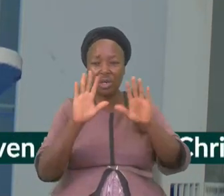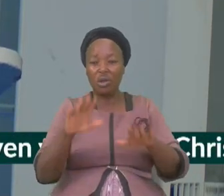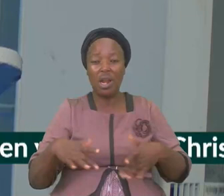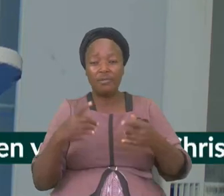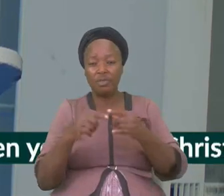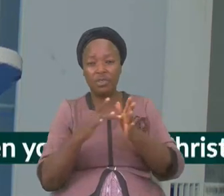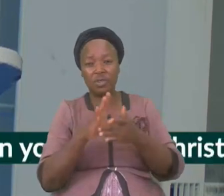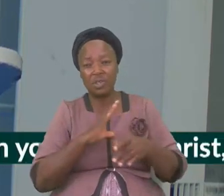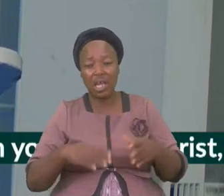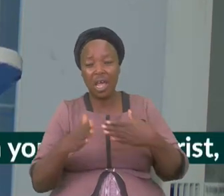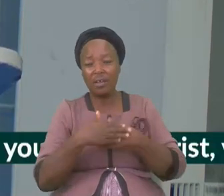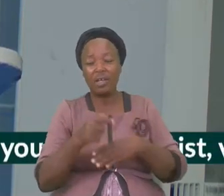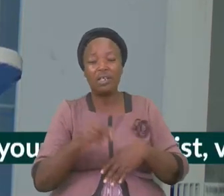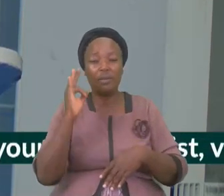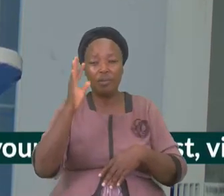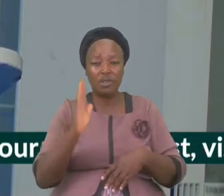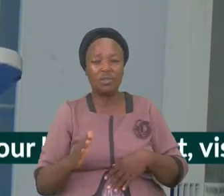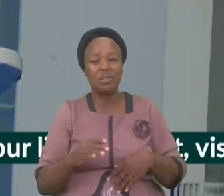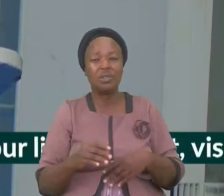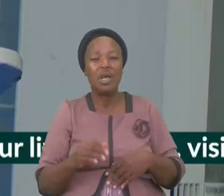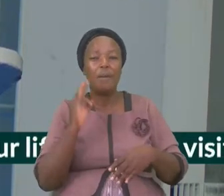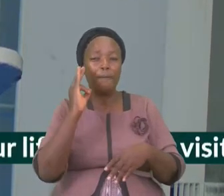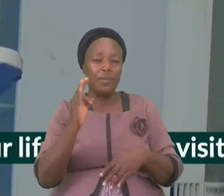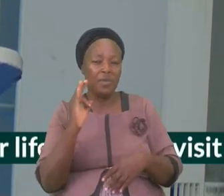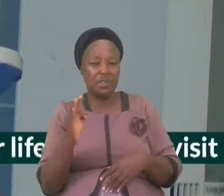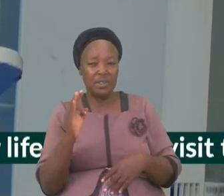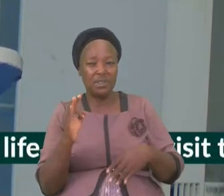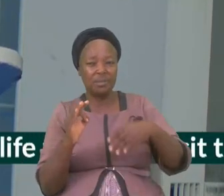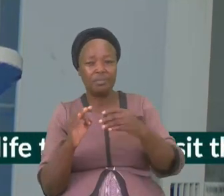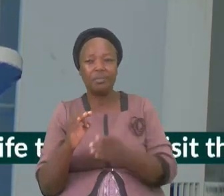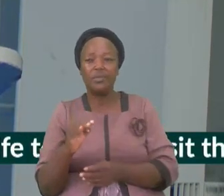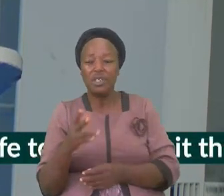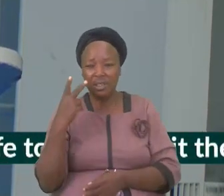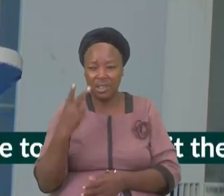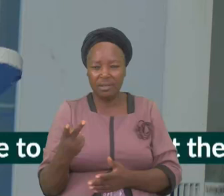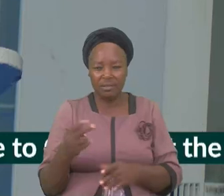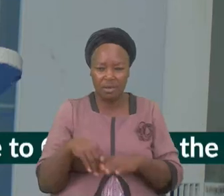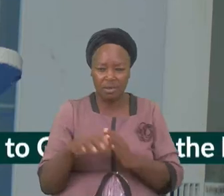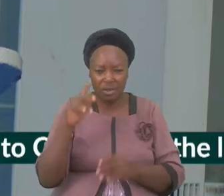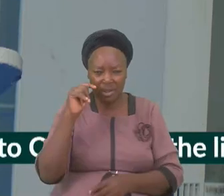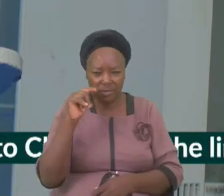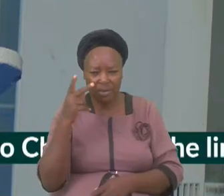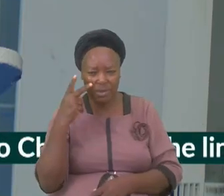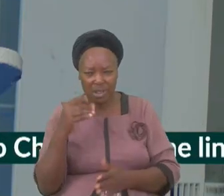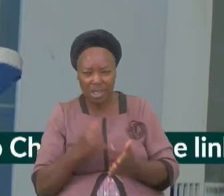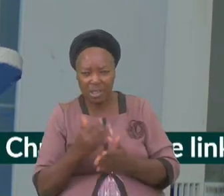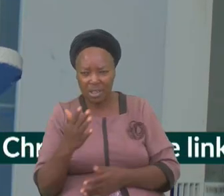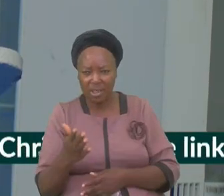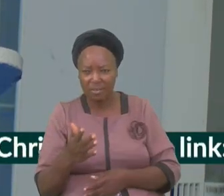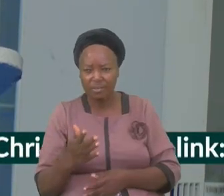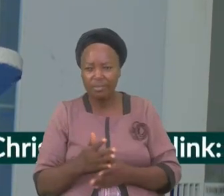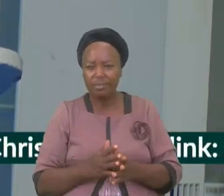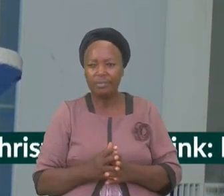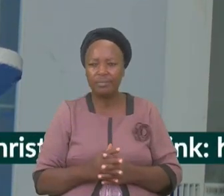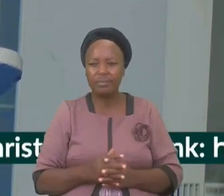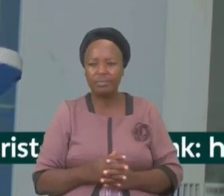occuper des nouveaux convertis. Vous qui êtes en ligne, vous qui avez dans votre vie au Seigneur en ligne, il y a un lien